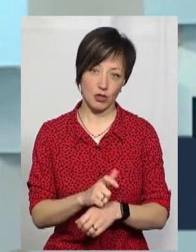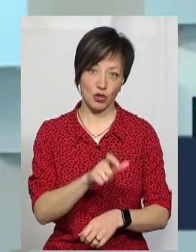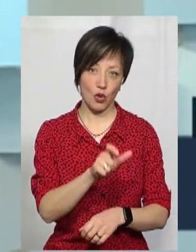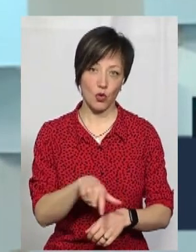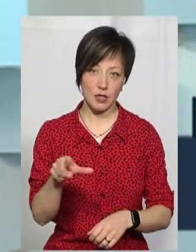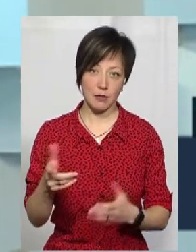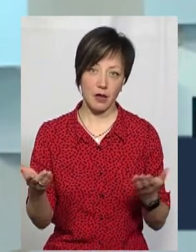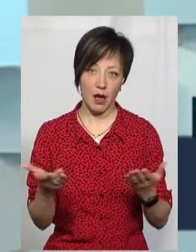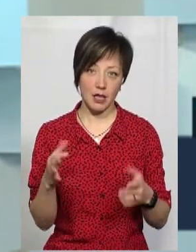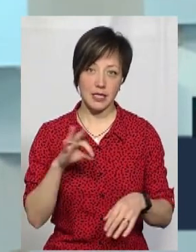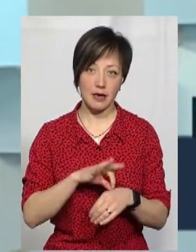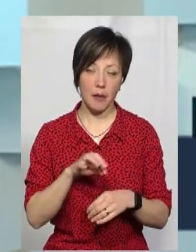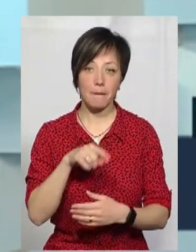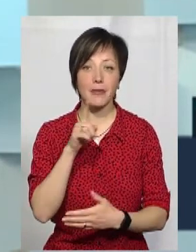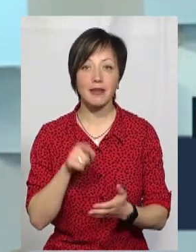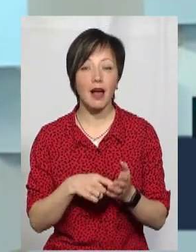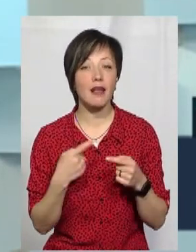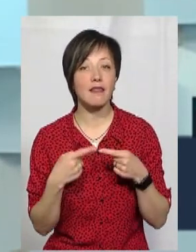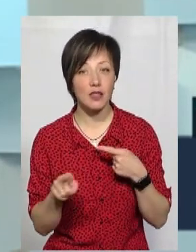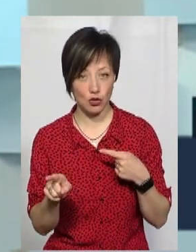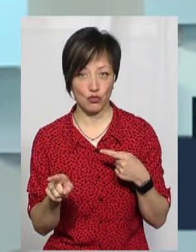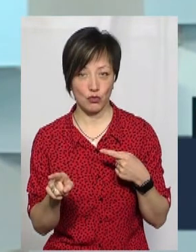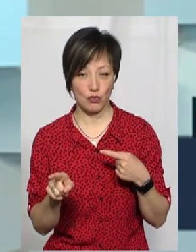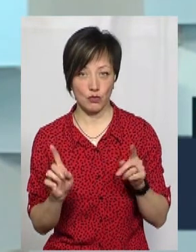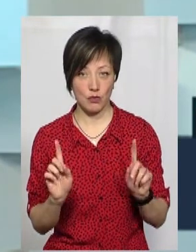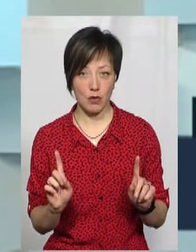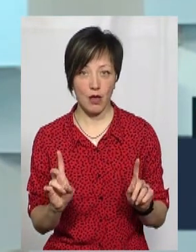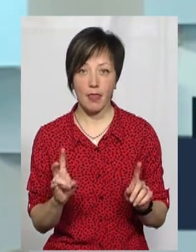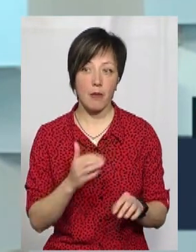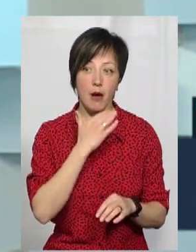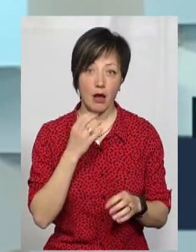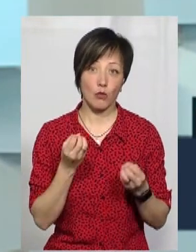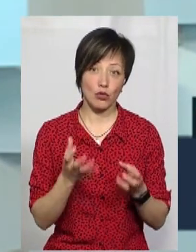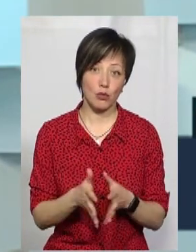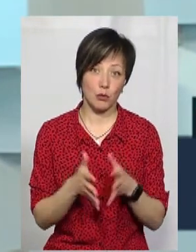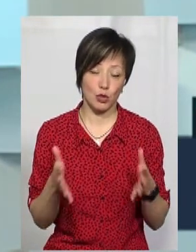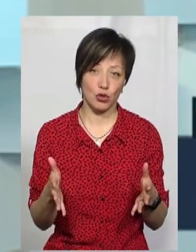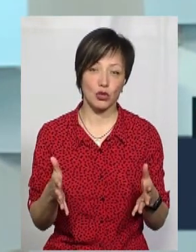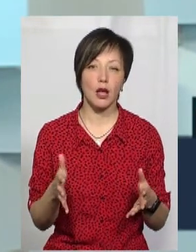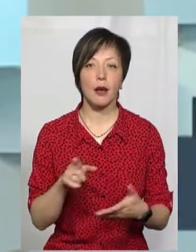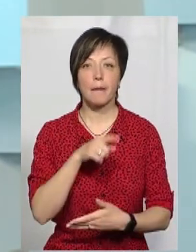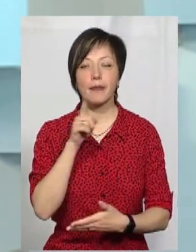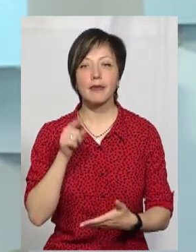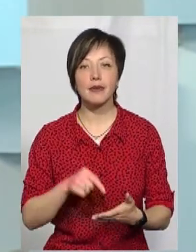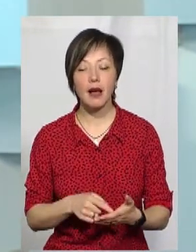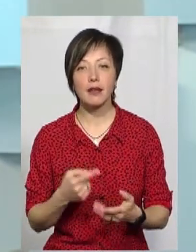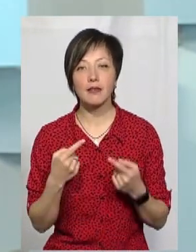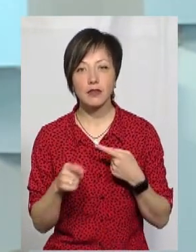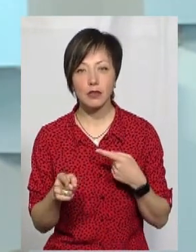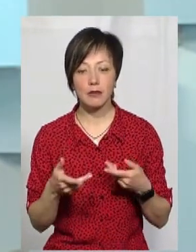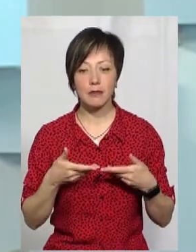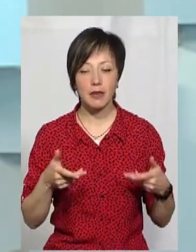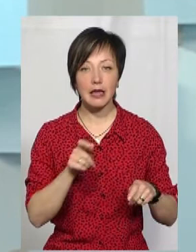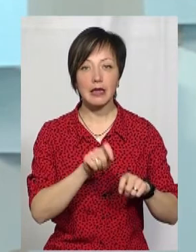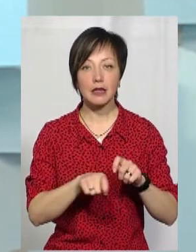які захворіли. Питання в іншому, що, ну, або не набагато, але просто більше. Питання в іншому, що ми